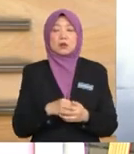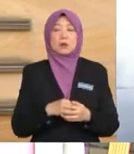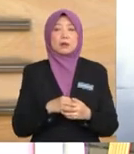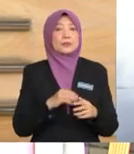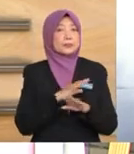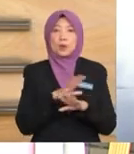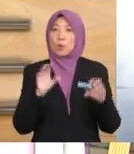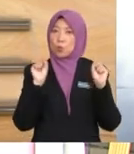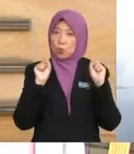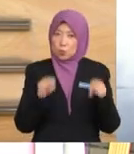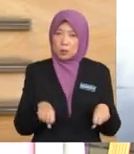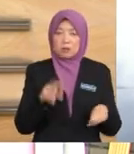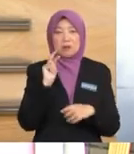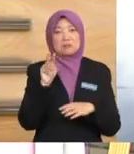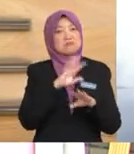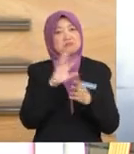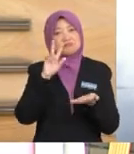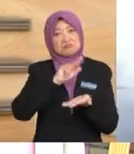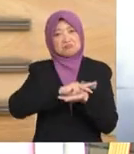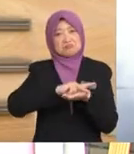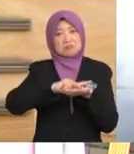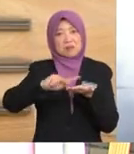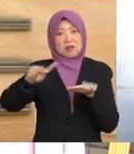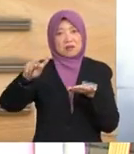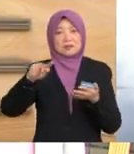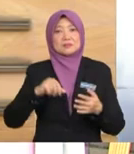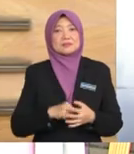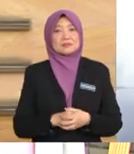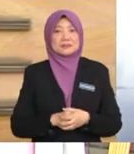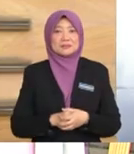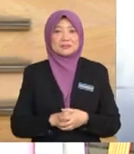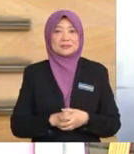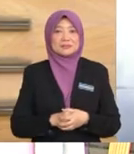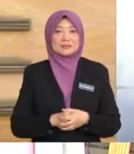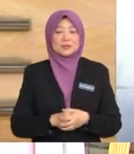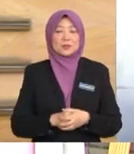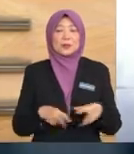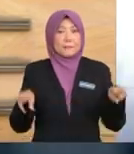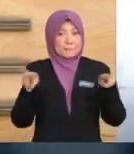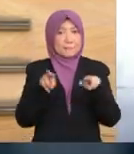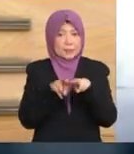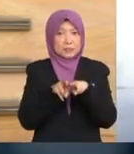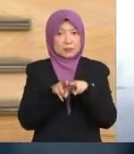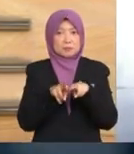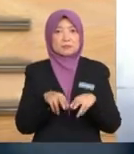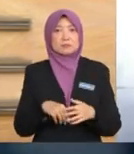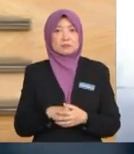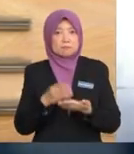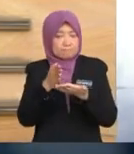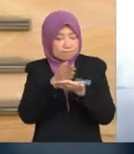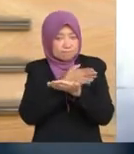boleh. Dia saya macam cuba. Tak kemaslah. Okey. Ratakan ya. Ya betul.